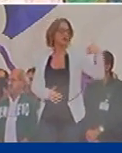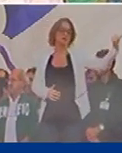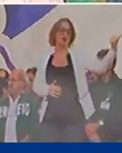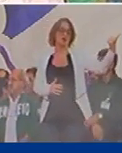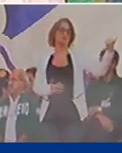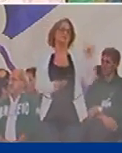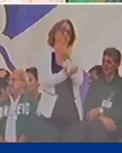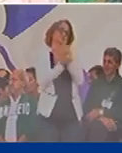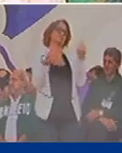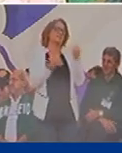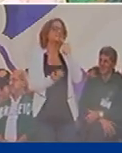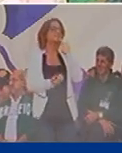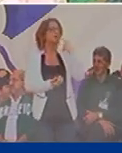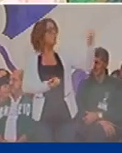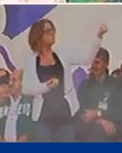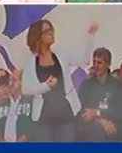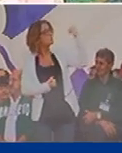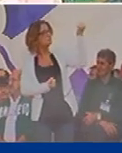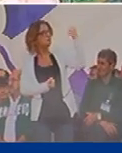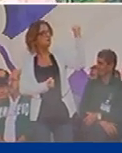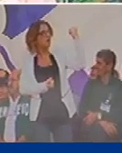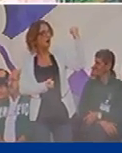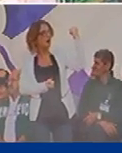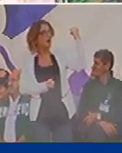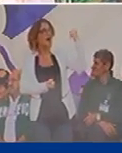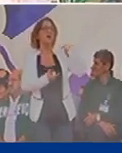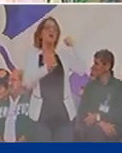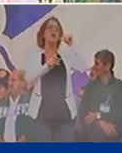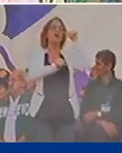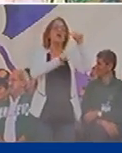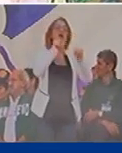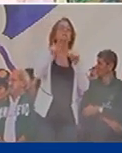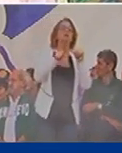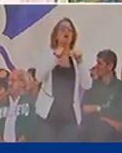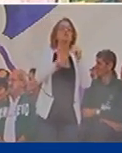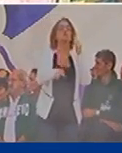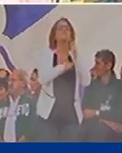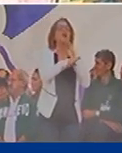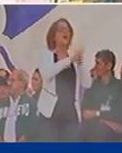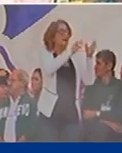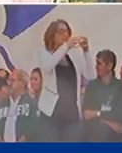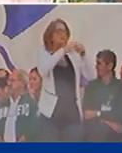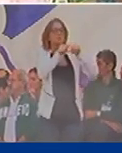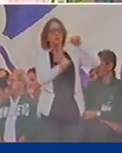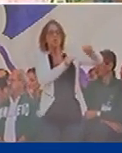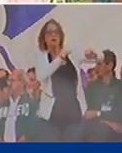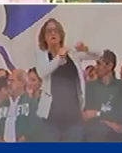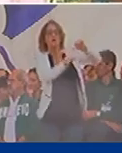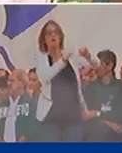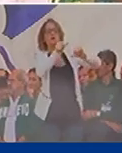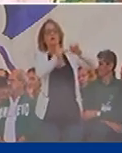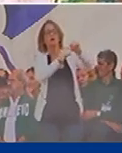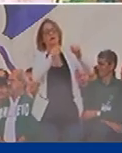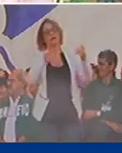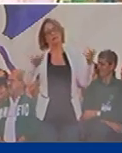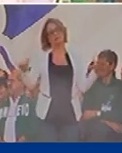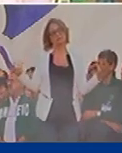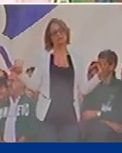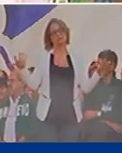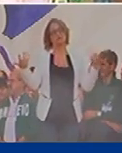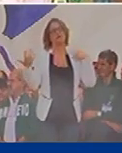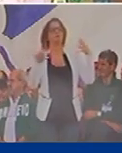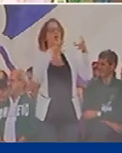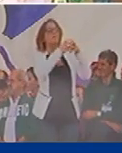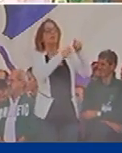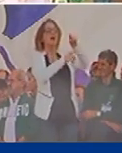Ovviamente quello che bussa alla porta e che ha cambiato il sesto partito. C'è una marea di partiti